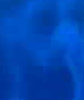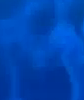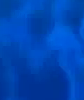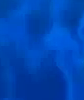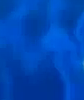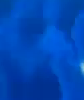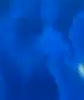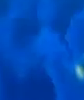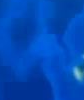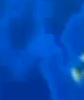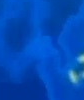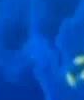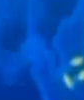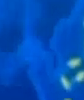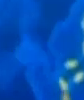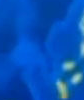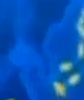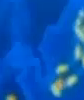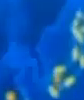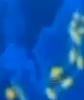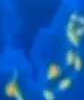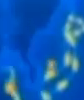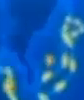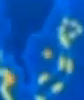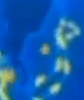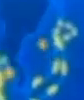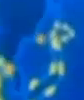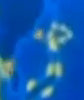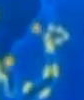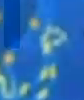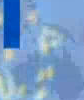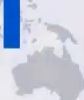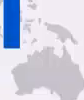ore 18 pe TVR Moldova și TVR 3. Iată principalele subiecte ale ediției.